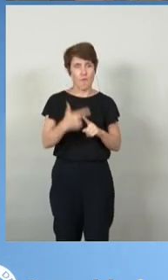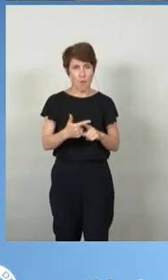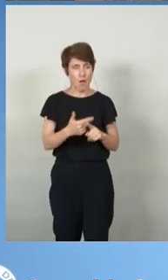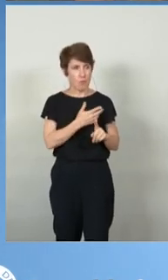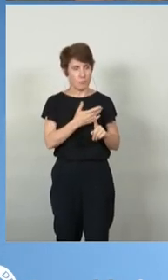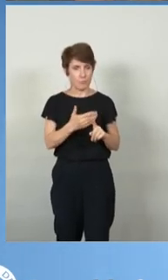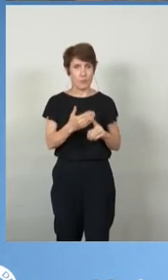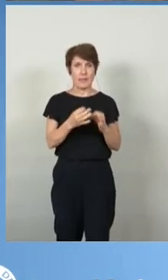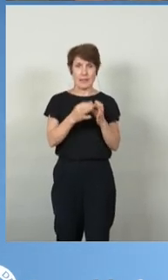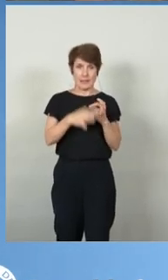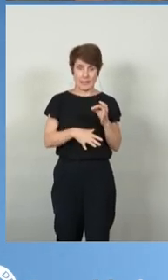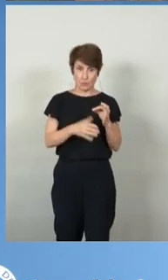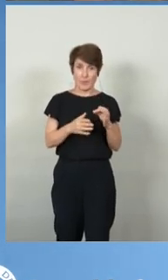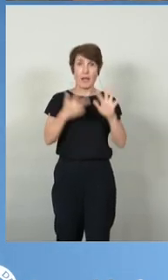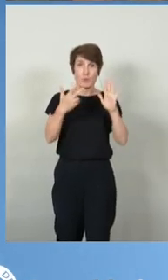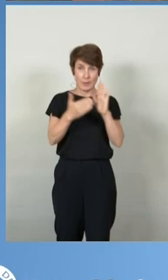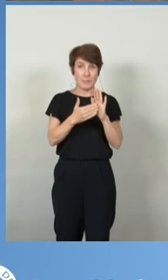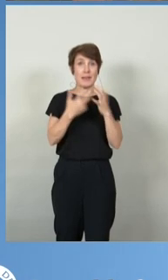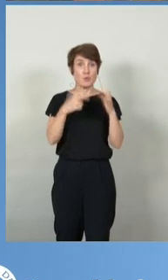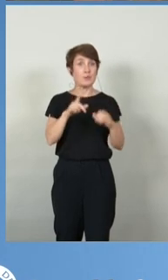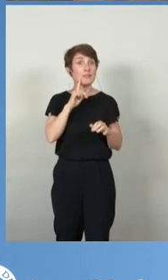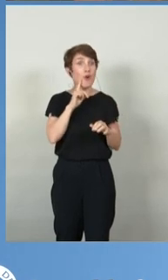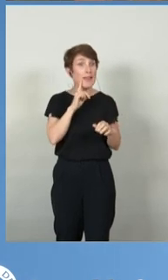de 8800 élèves